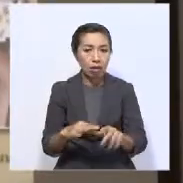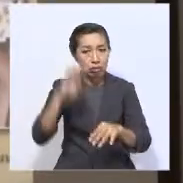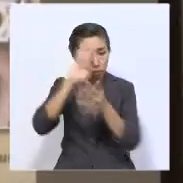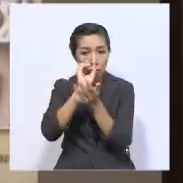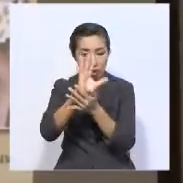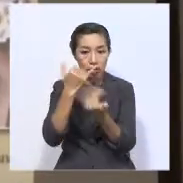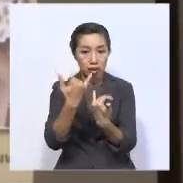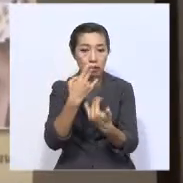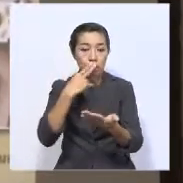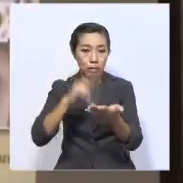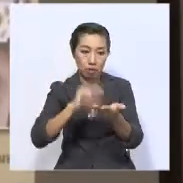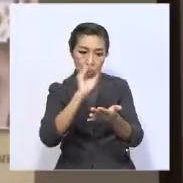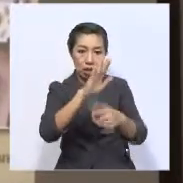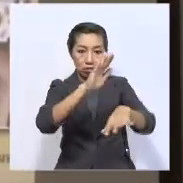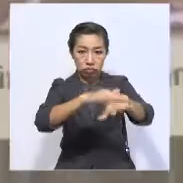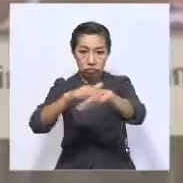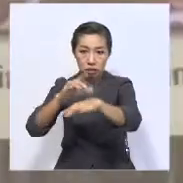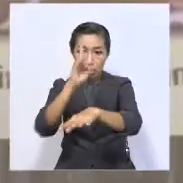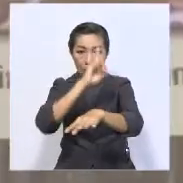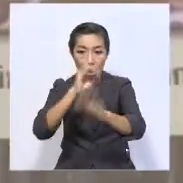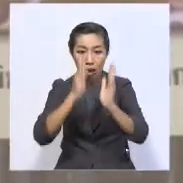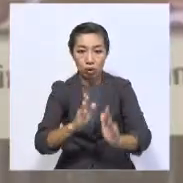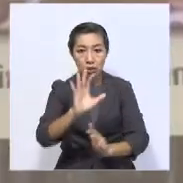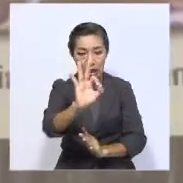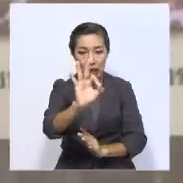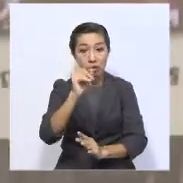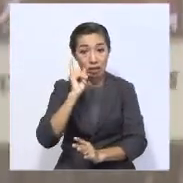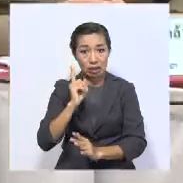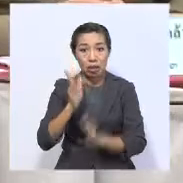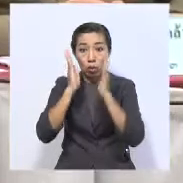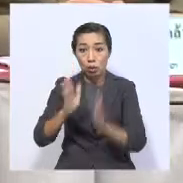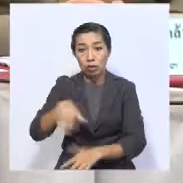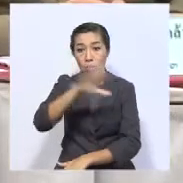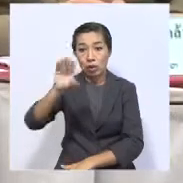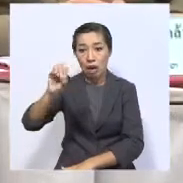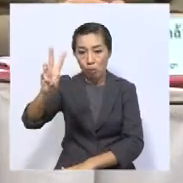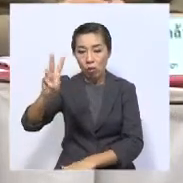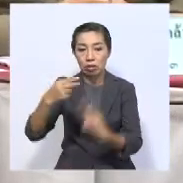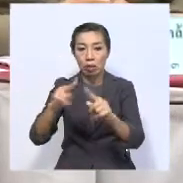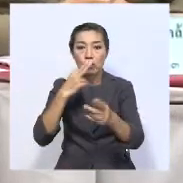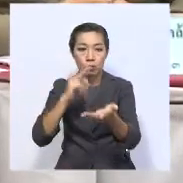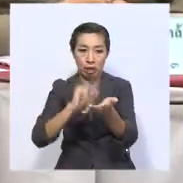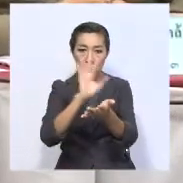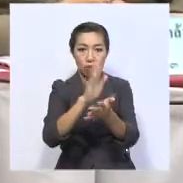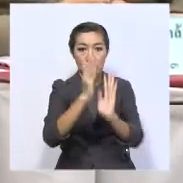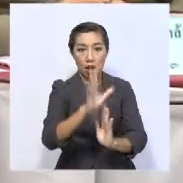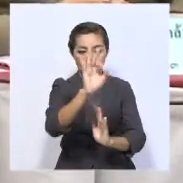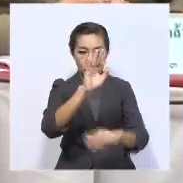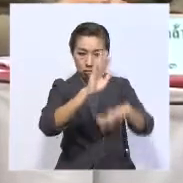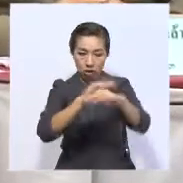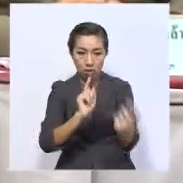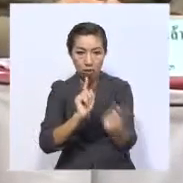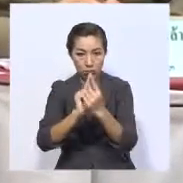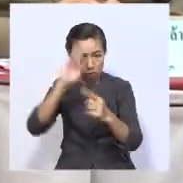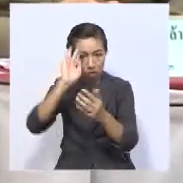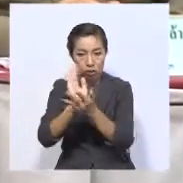ค่ะว่าได้ออกหมายเรียกเชิญตัวดารานักแสดง9คนจากกว่า56คนค่ะเข้ามาพบพนักงานสอบสวนเพื่อที่จะสอบป